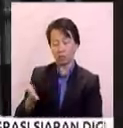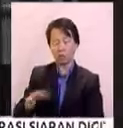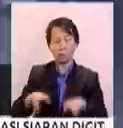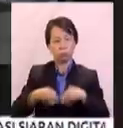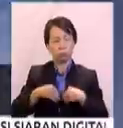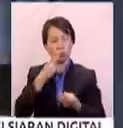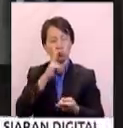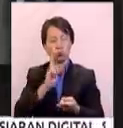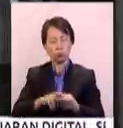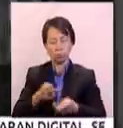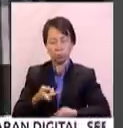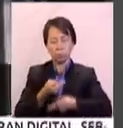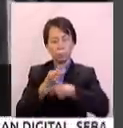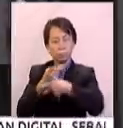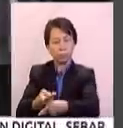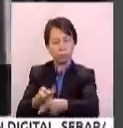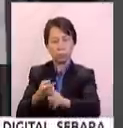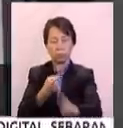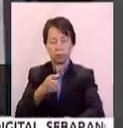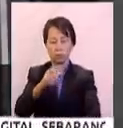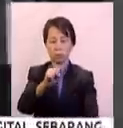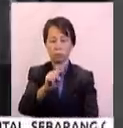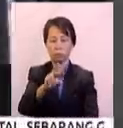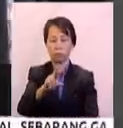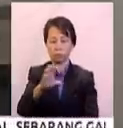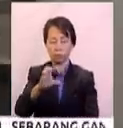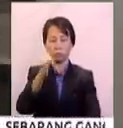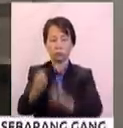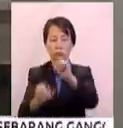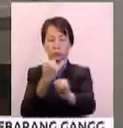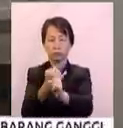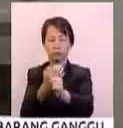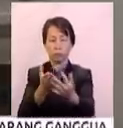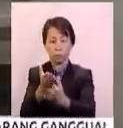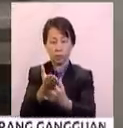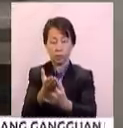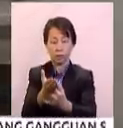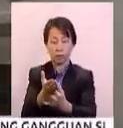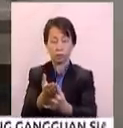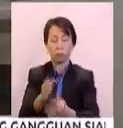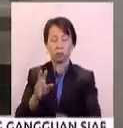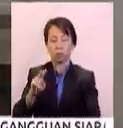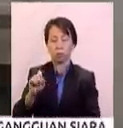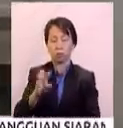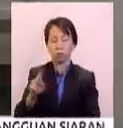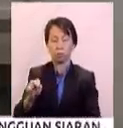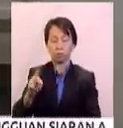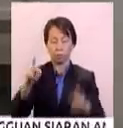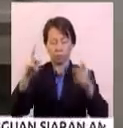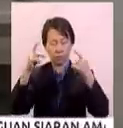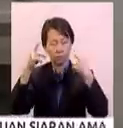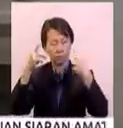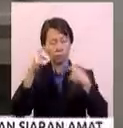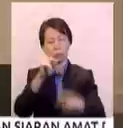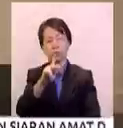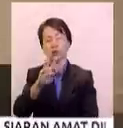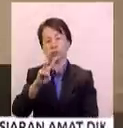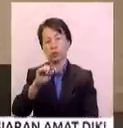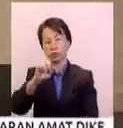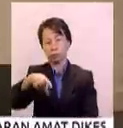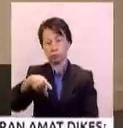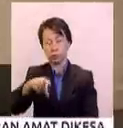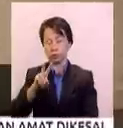surat permohonan pinjaman itu daripada SRC International melalui bekas naik Presiden KWAP pada Jun